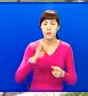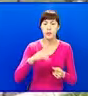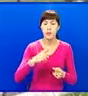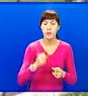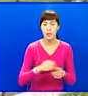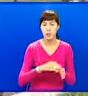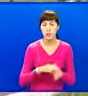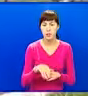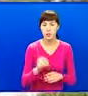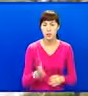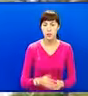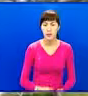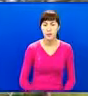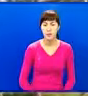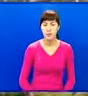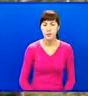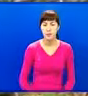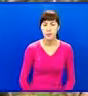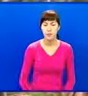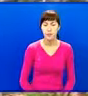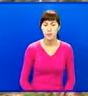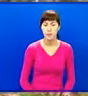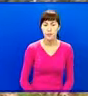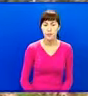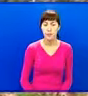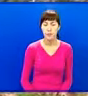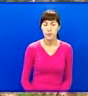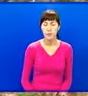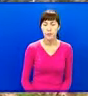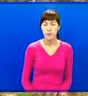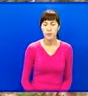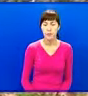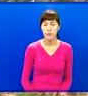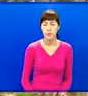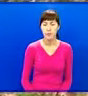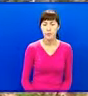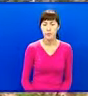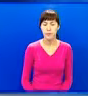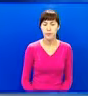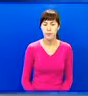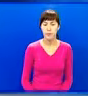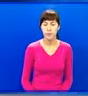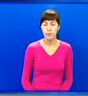ағайынмен толыққалы жатыр. Мақсат Жарылқасын, Ғани Қалмаханов, Нұрлан Нұрбеков, Бақыт Байларов, оңтүстік ақпарат.